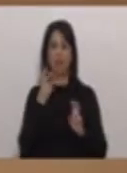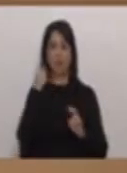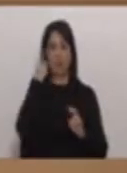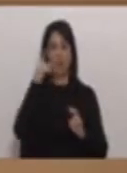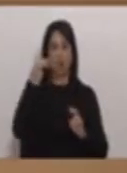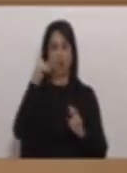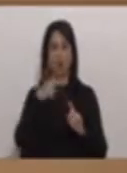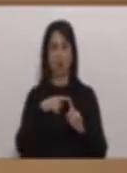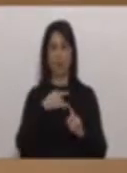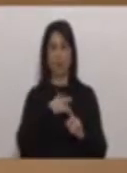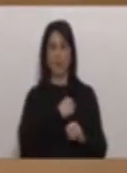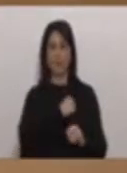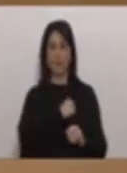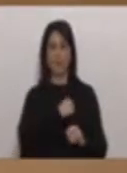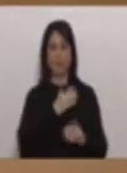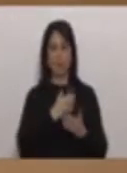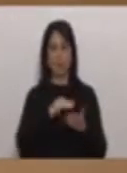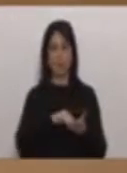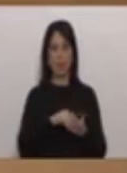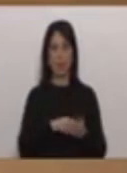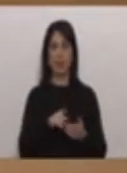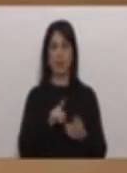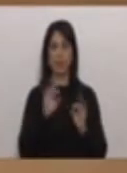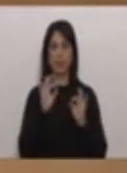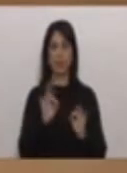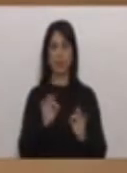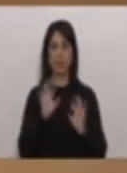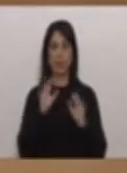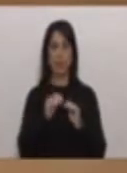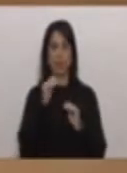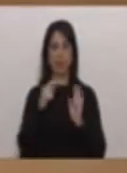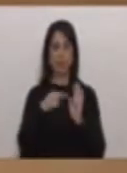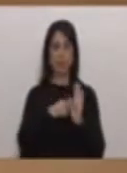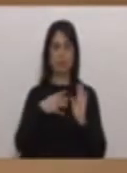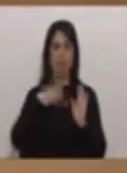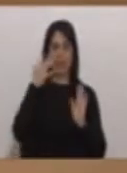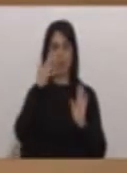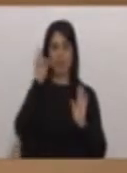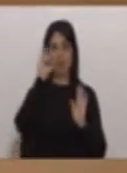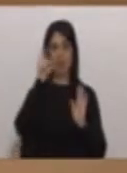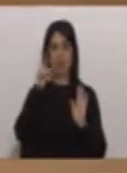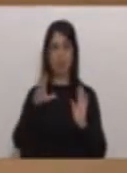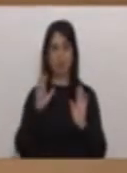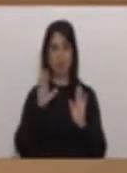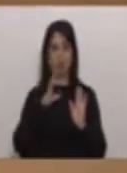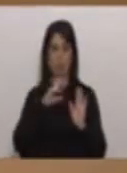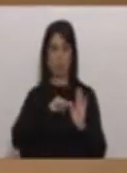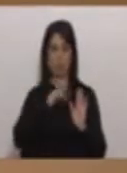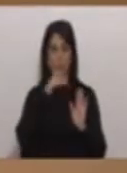და გულისცემას წარმოადგენს, რომ სწორედ კონსტიტუციაში მოხდა ქართული ოცნების ხელისუფლებაში ყოფნის